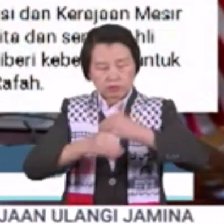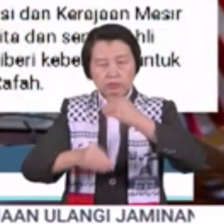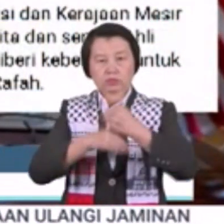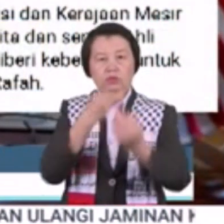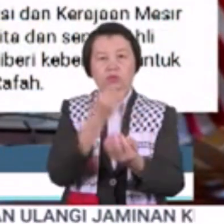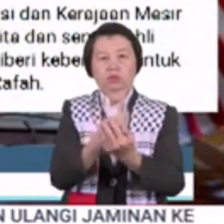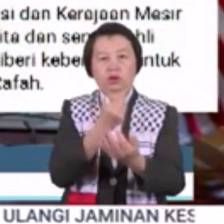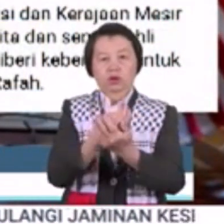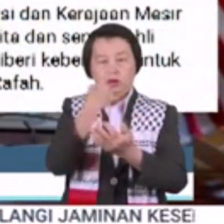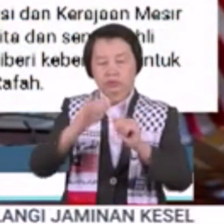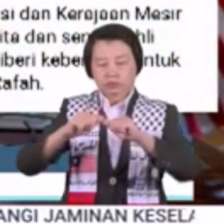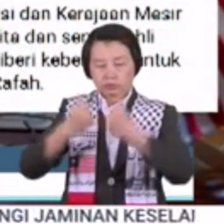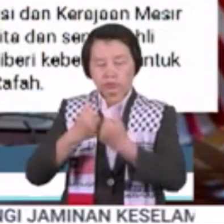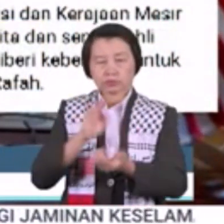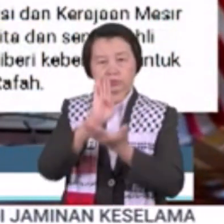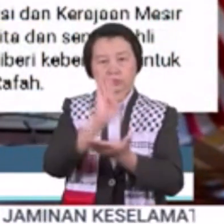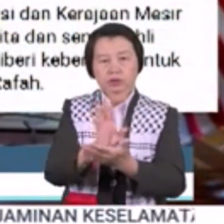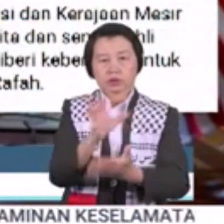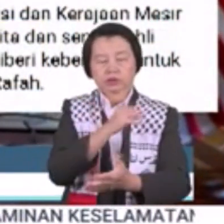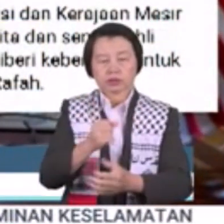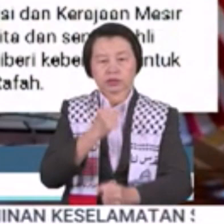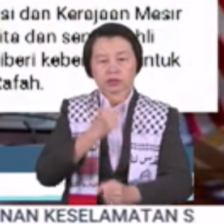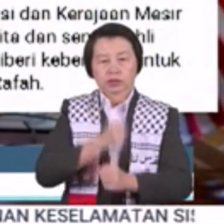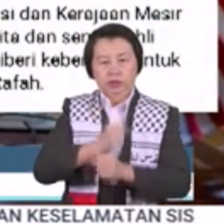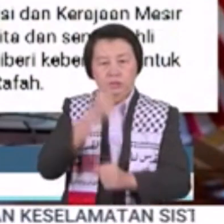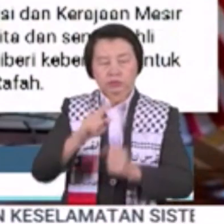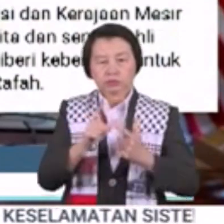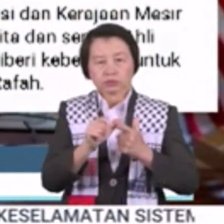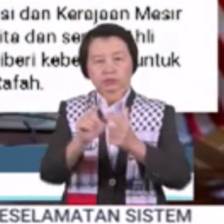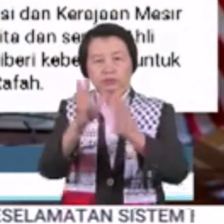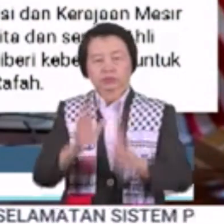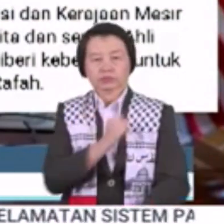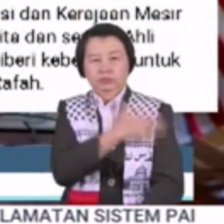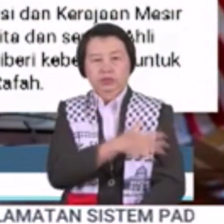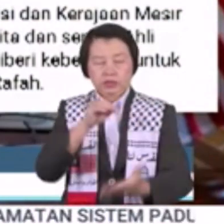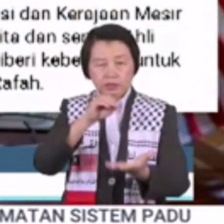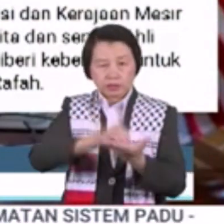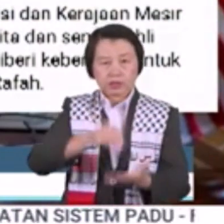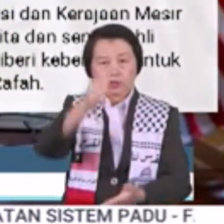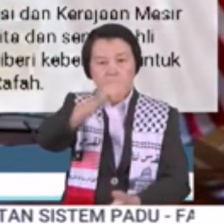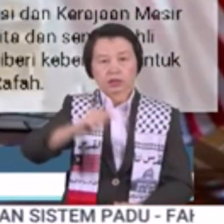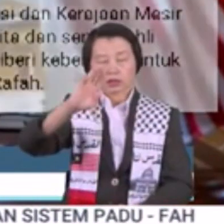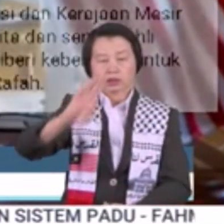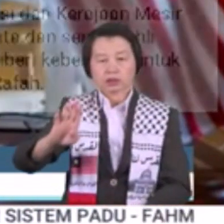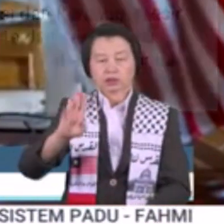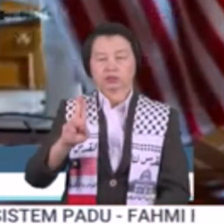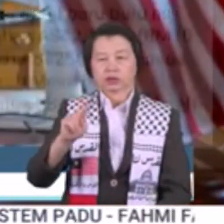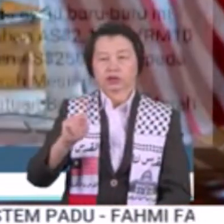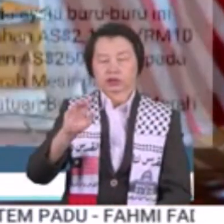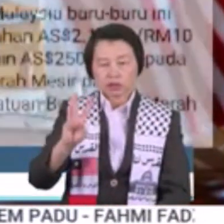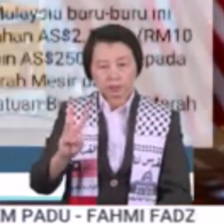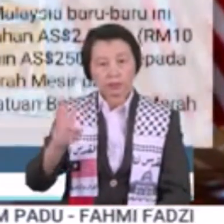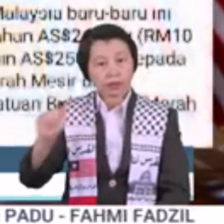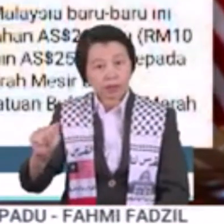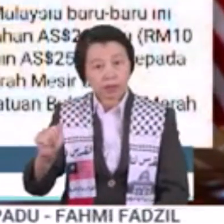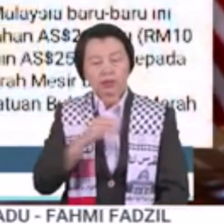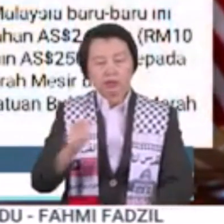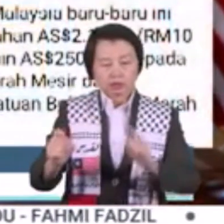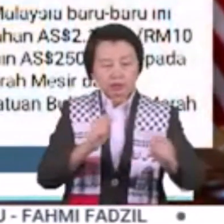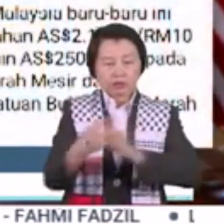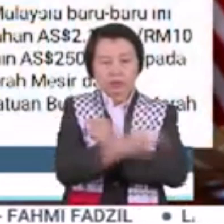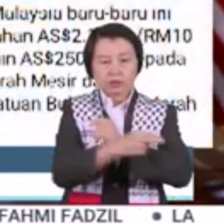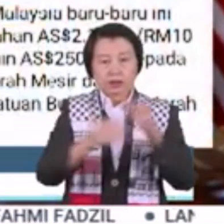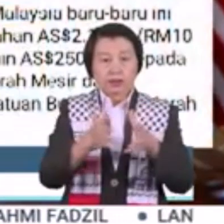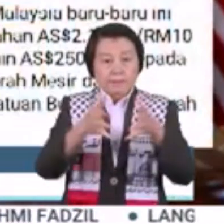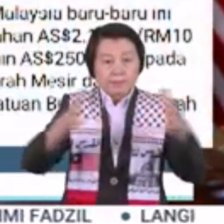kewangan kepada agensi bantuan dan kerja untuk pelarian Palestin di Asia Barat unrwa susulan tindakan beberapa